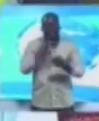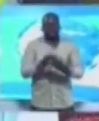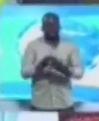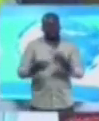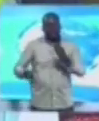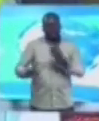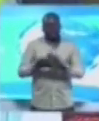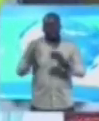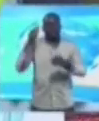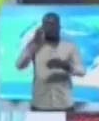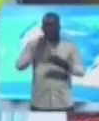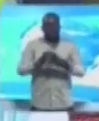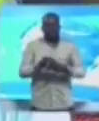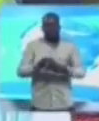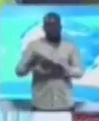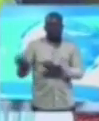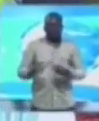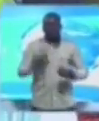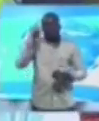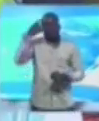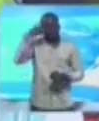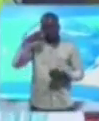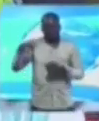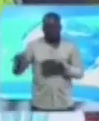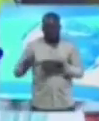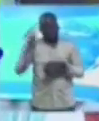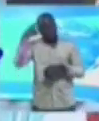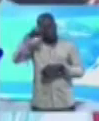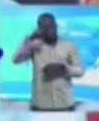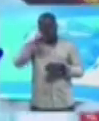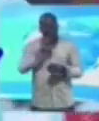mondiale s'est également engagée à mener des actions pour